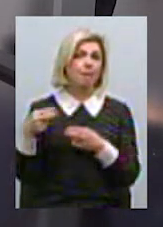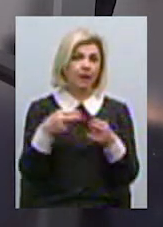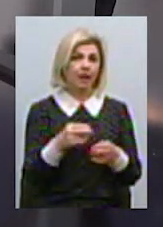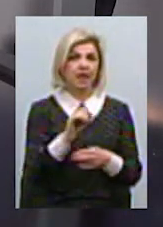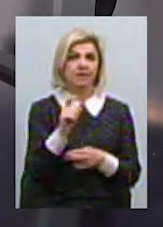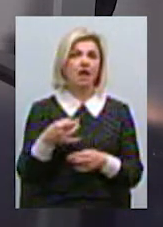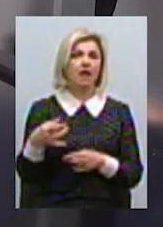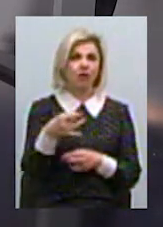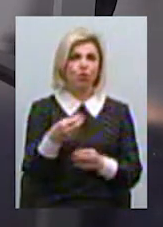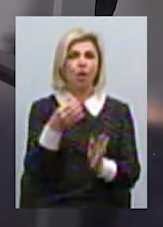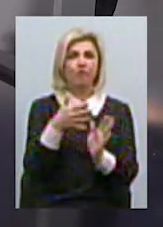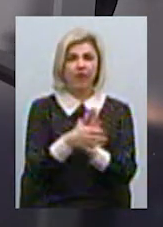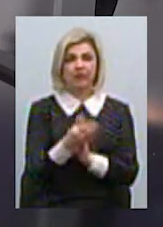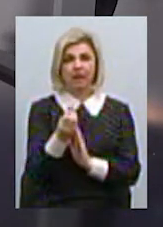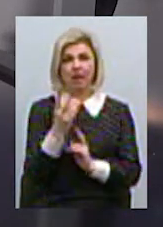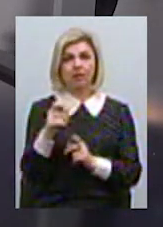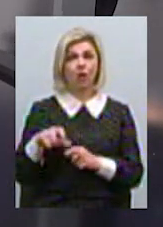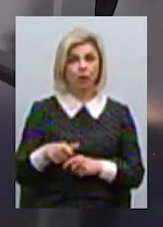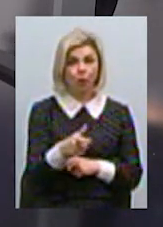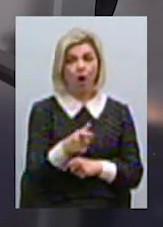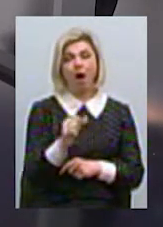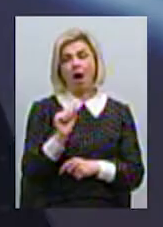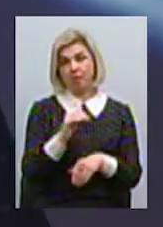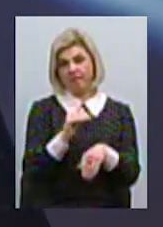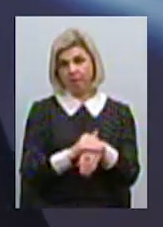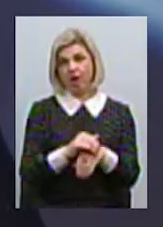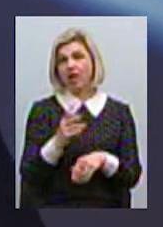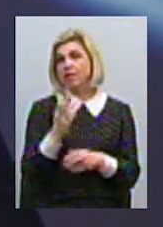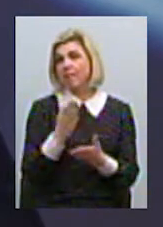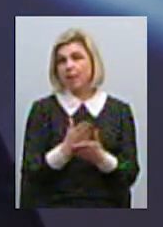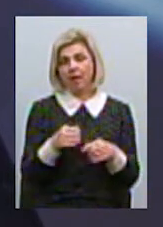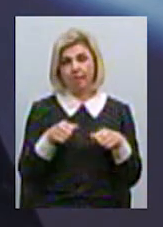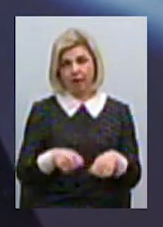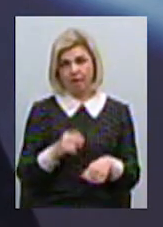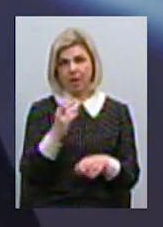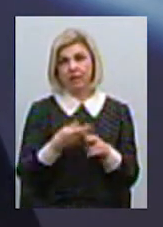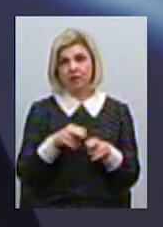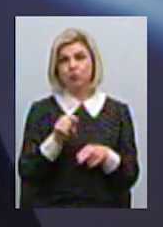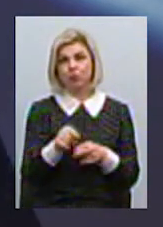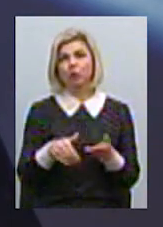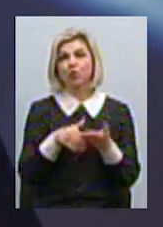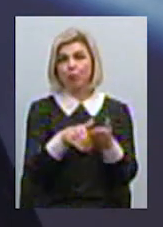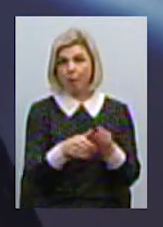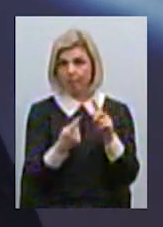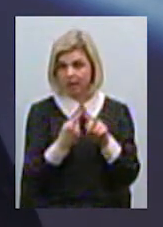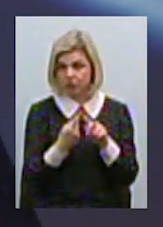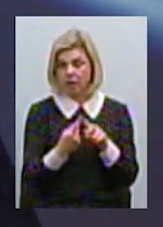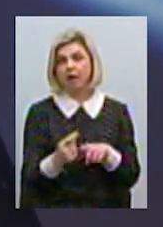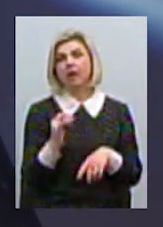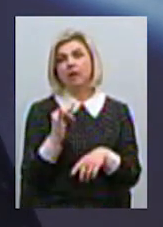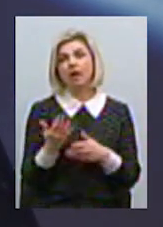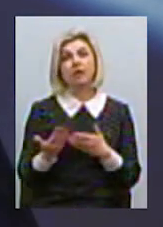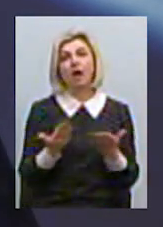району, витратив гроші на поїздку, але потім виявилося, що він не має права на цю допомогу. Це перше. І